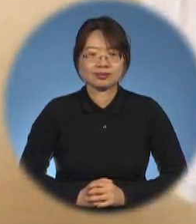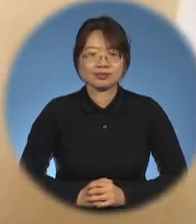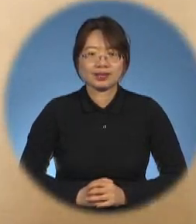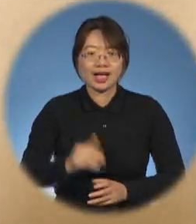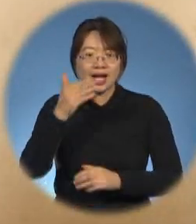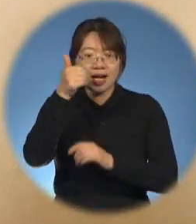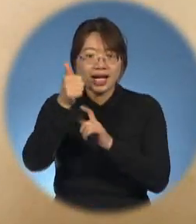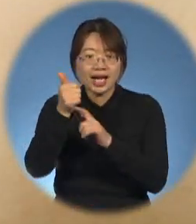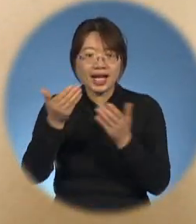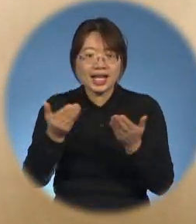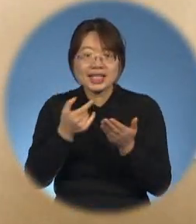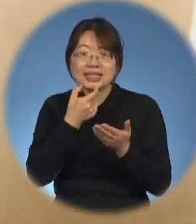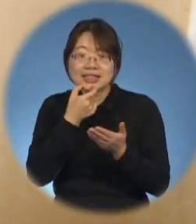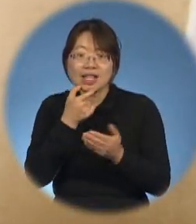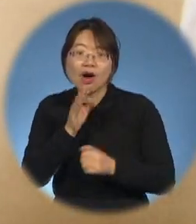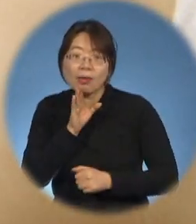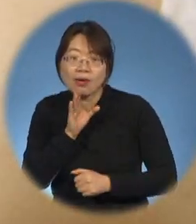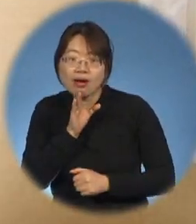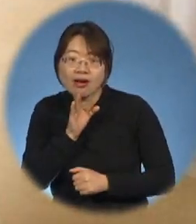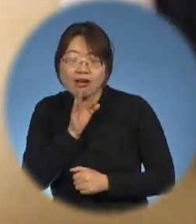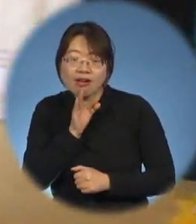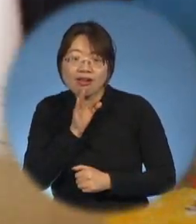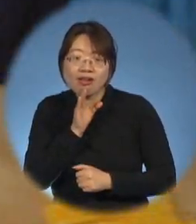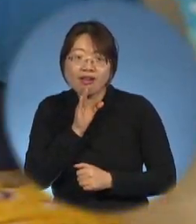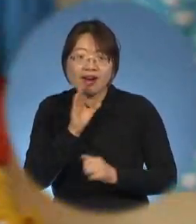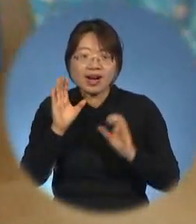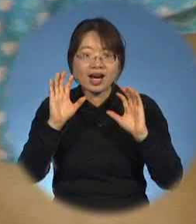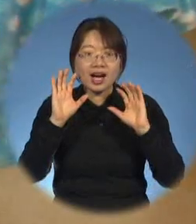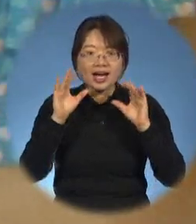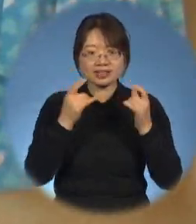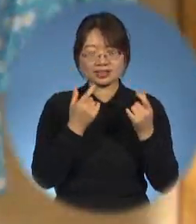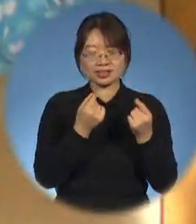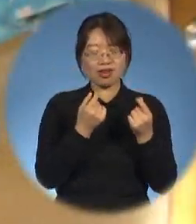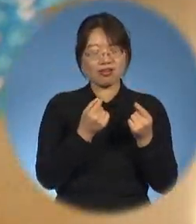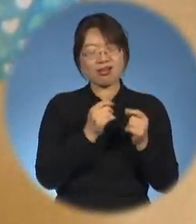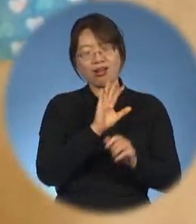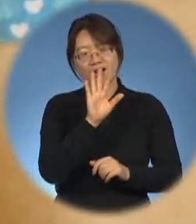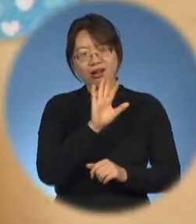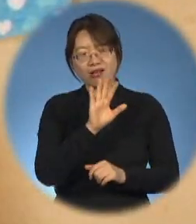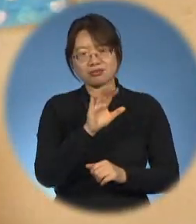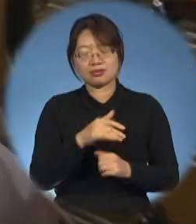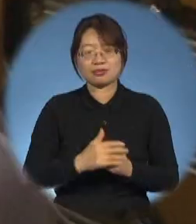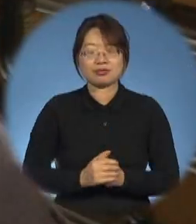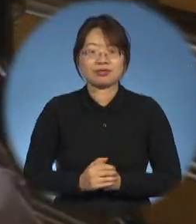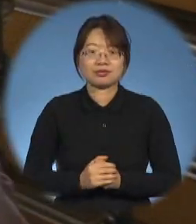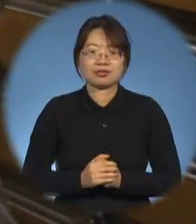할아버지가 일하기 싫어 하시나봐요 아니 반영이 안 해 게 된 것은 않는다